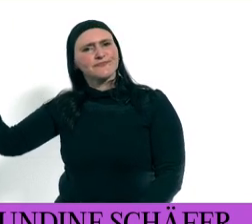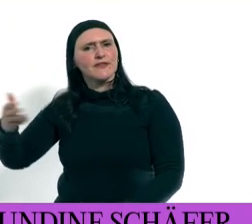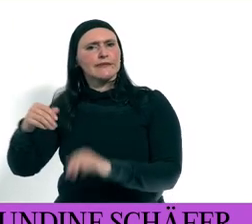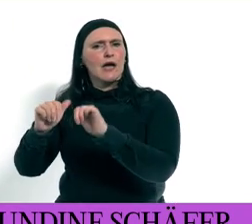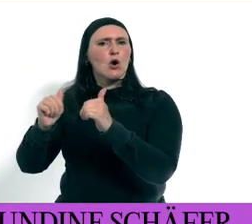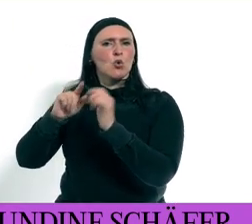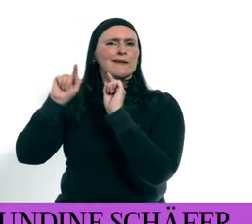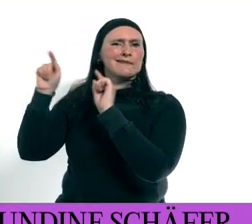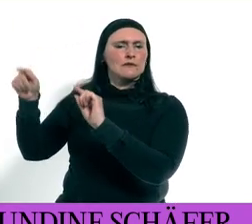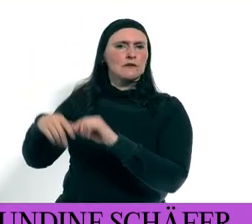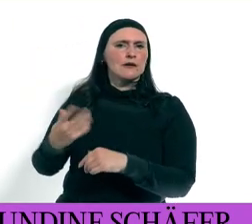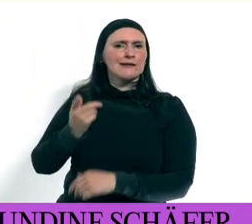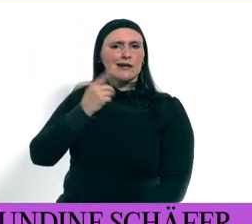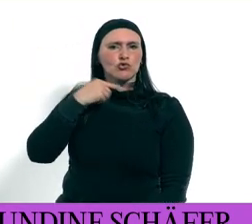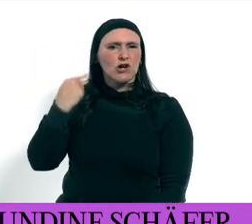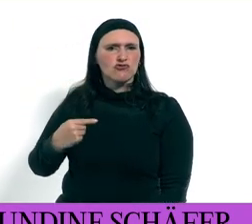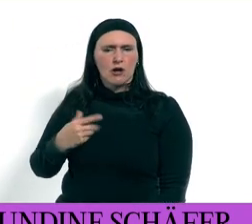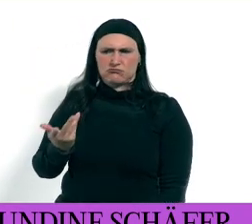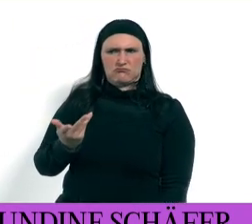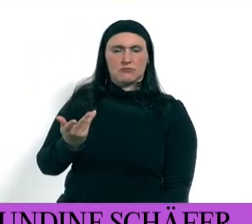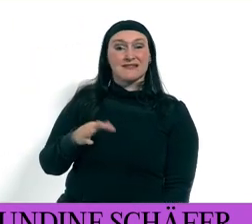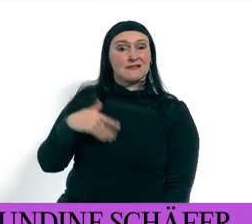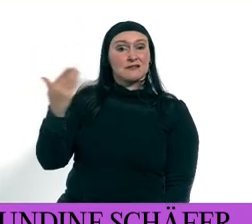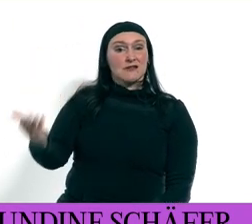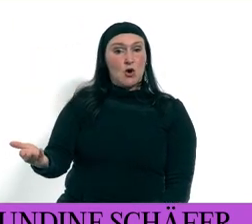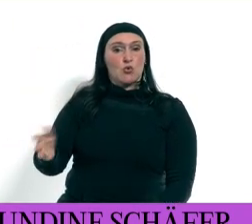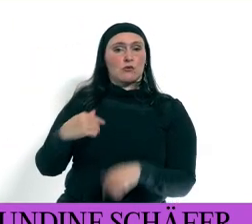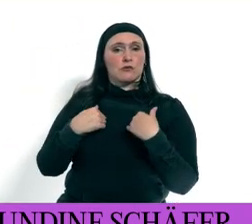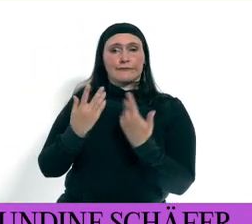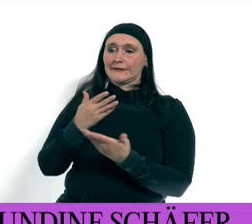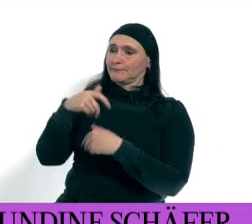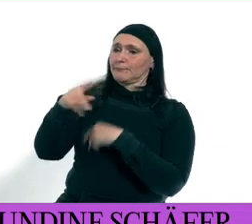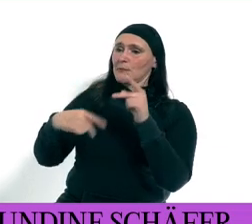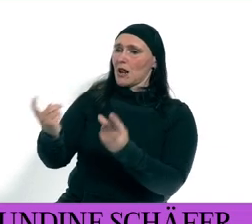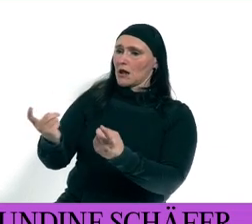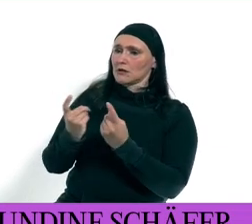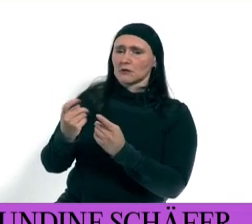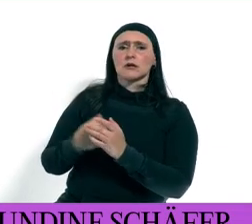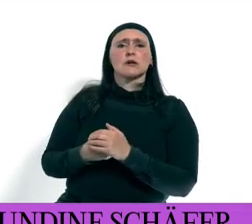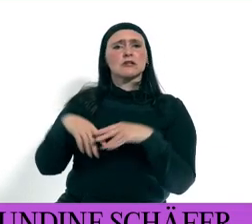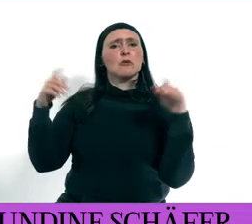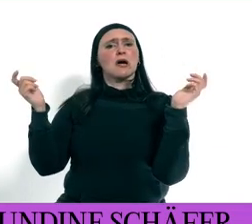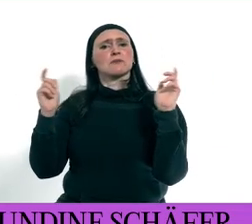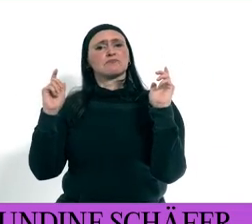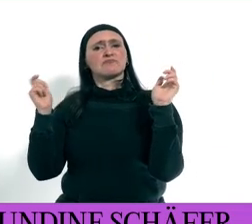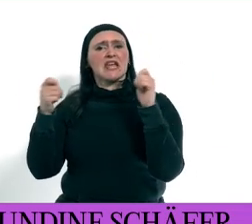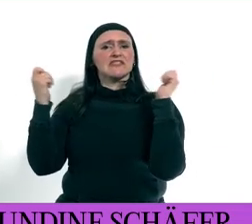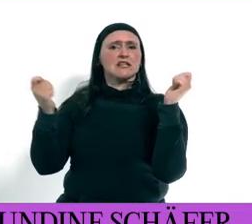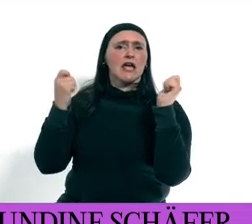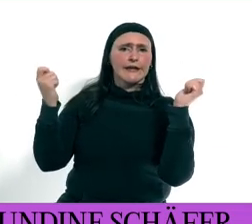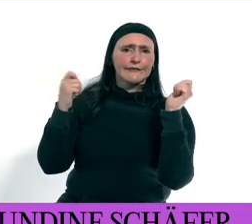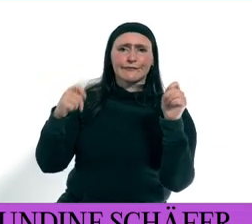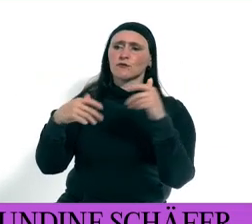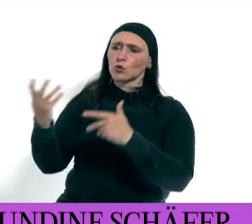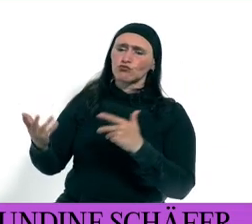haben wir über die Zivilgesellschaft in Russland gesprochen, wenn die russische Fußballmannschaft bei der WM ein Spiel hatte. Oder wir